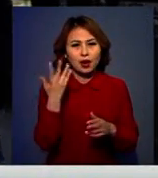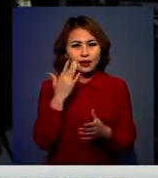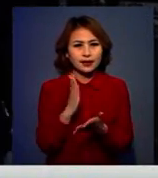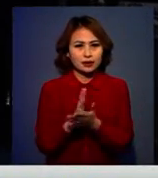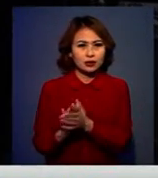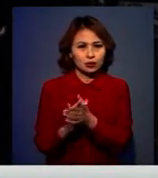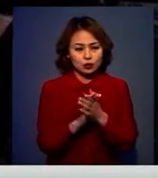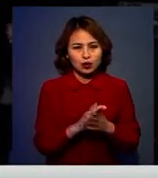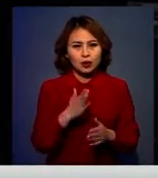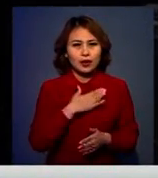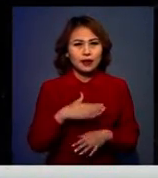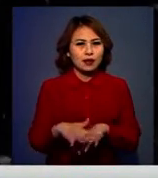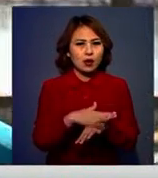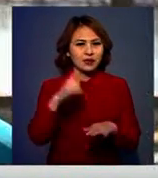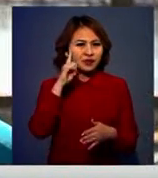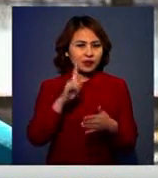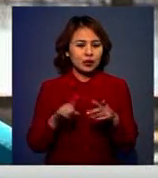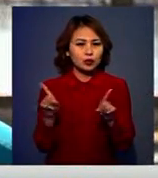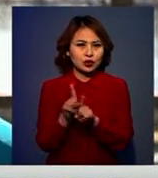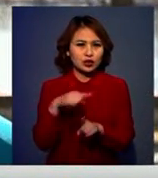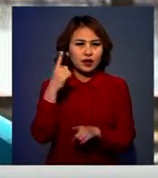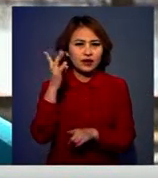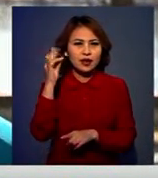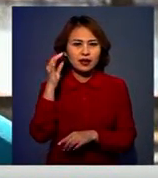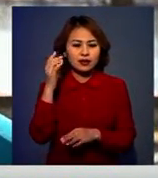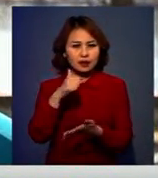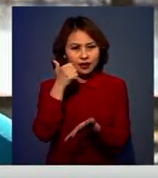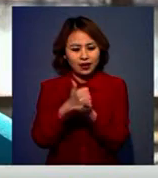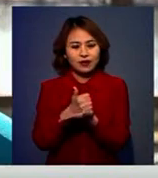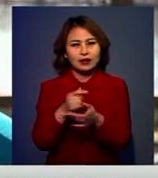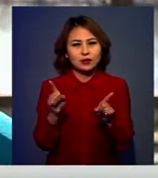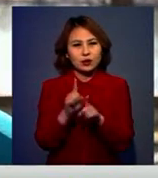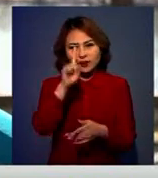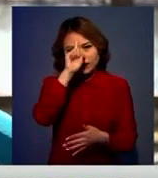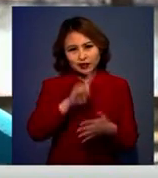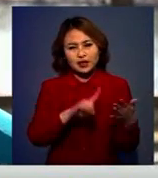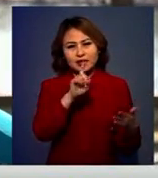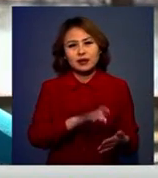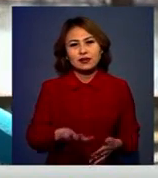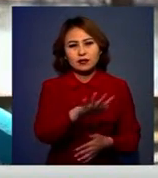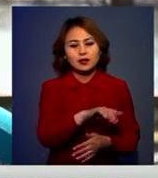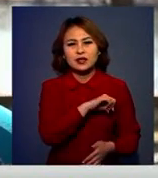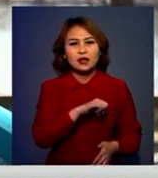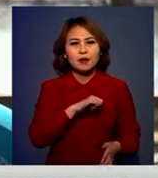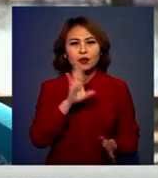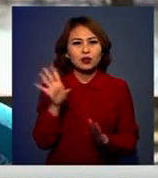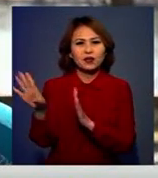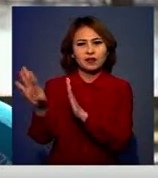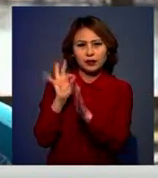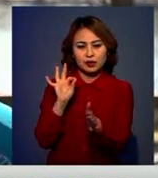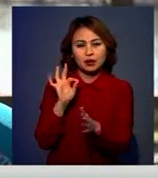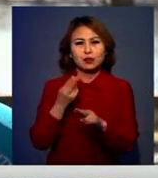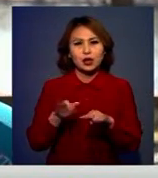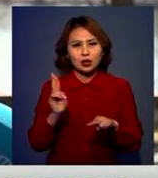Мен халқыма сенемін дейді. Біздің елбасымыз да соны айтып кеткен. Мен халқыма сенемін. Халқым өзі таңдайды, өзі біледі деген.